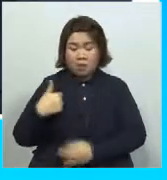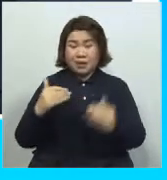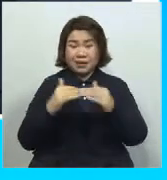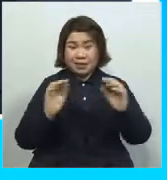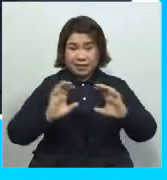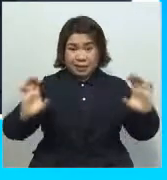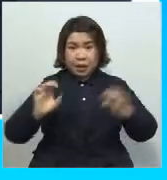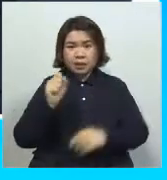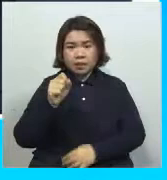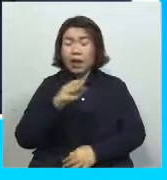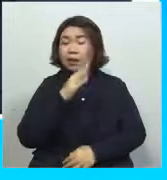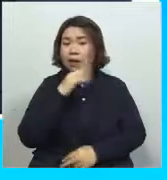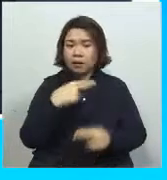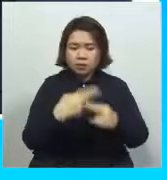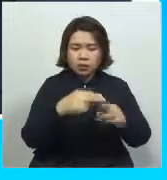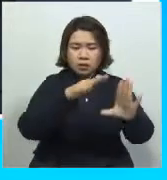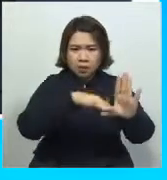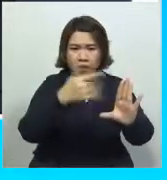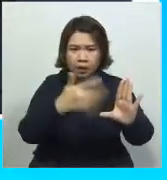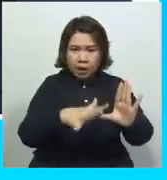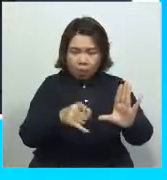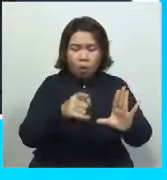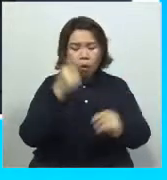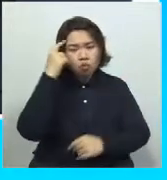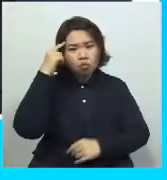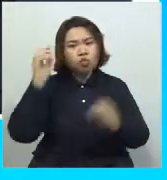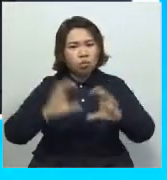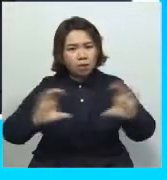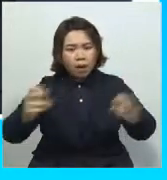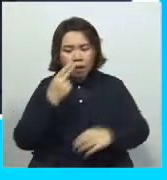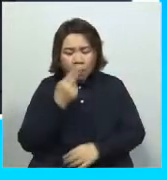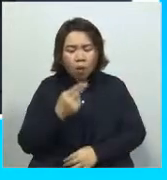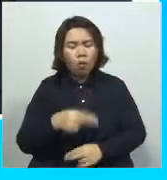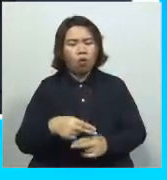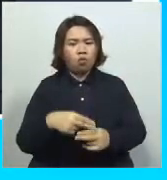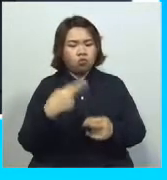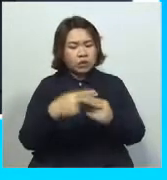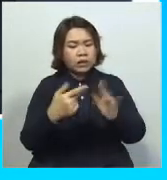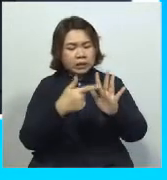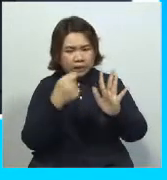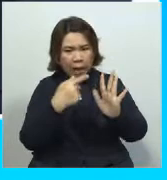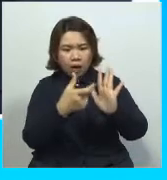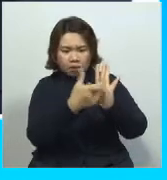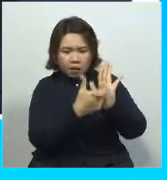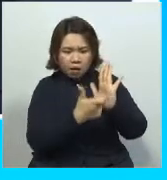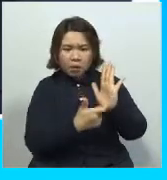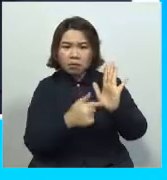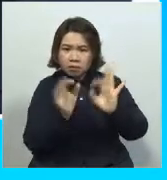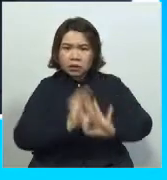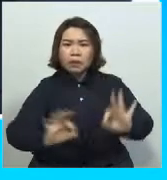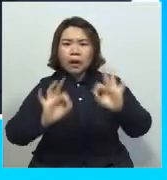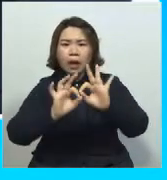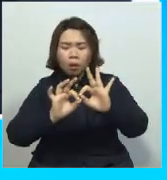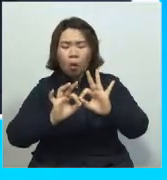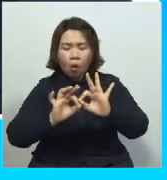นื่องจากว่าจากการที่ลงทะเบียนเนี่ยทำให้ทางภาครัฐเองเนี่ยเราเห็นแล้วว่ายาตัวไหนที่มันจำเป็นก็เลยมีประกาศเพิ่มนะคะ